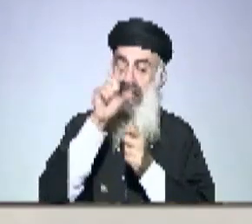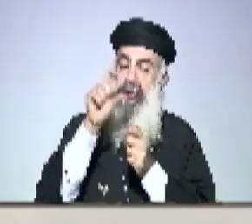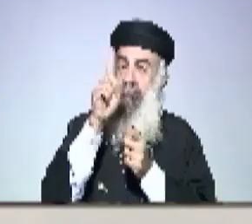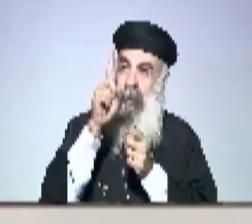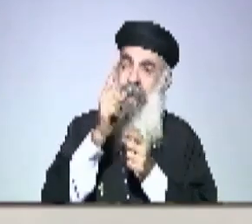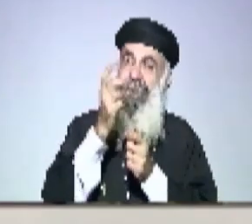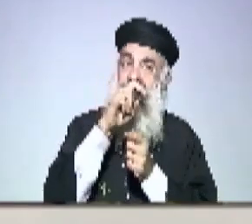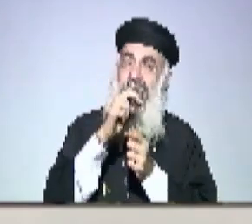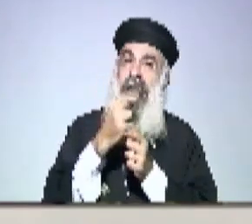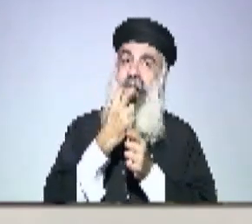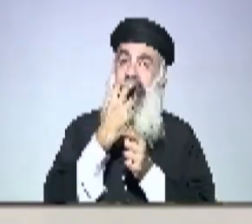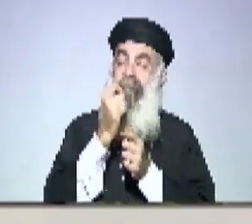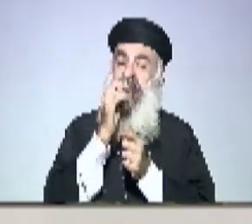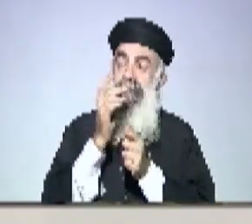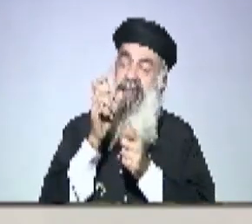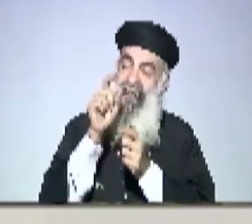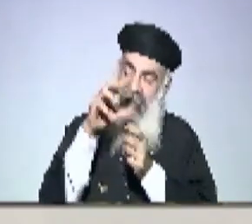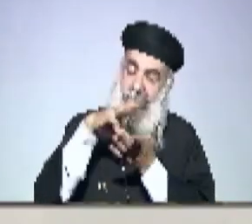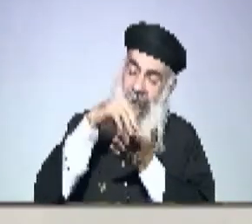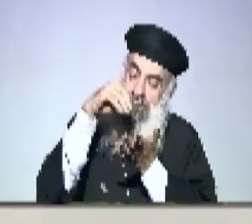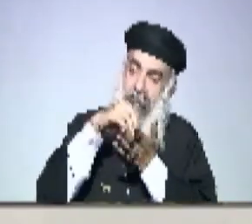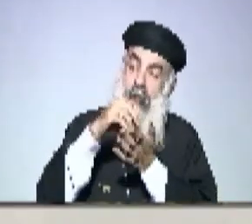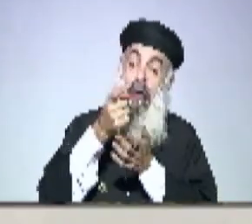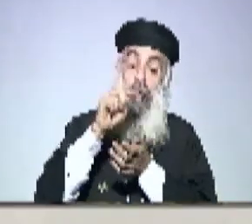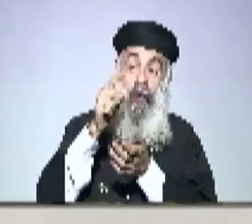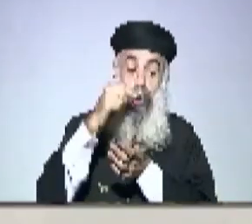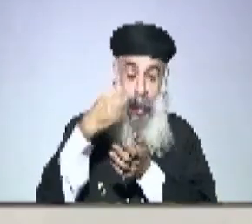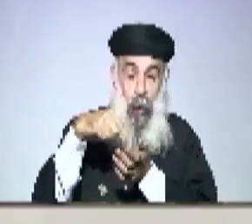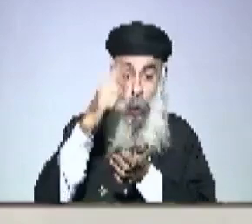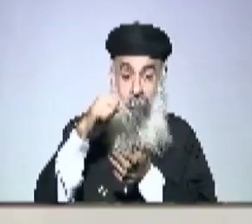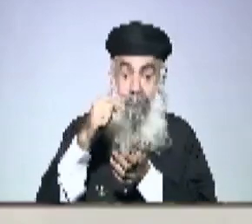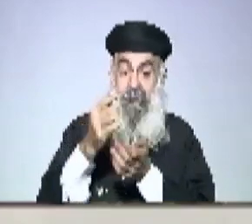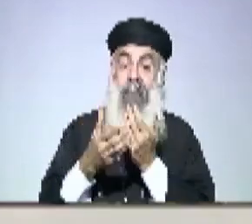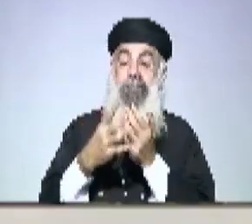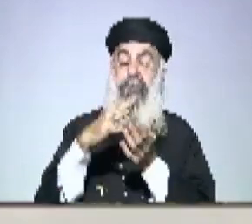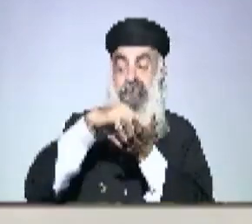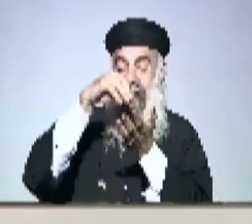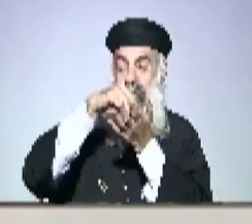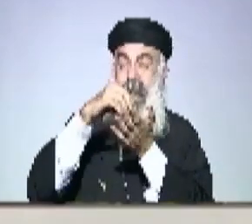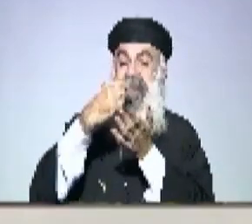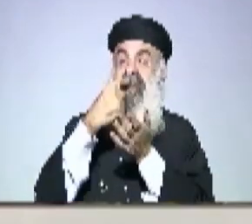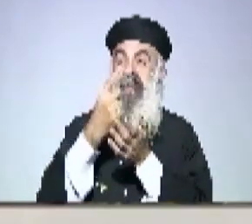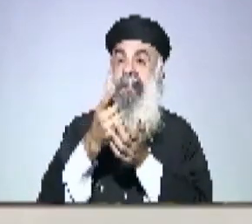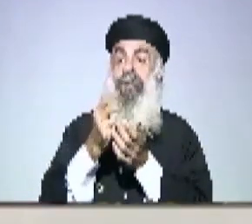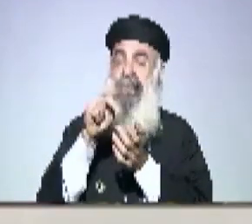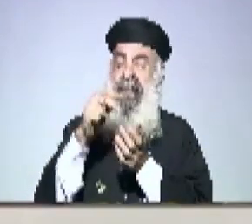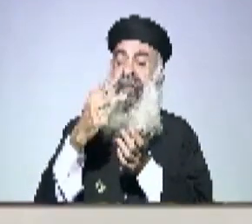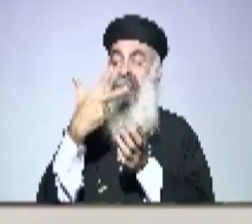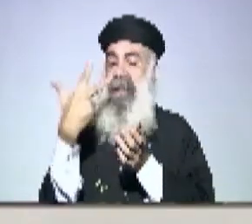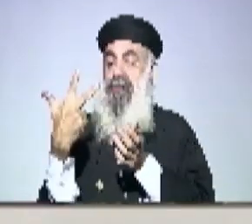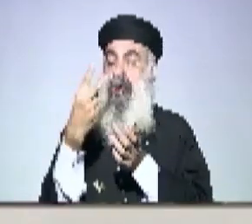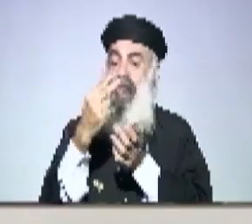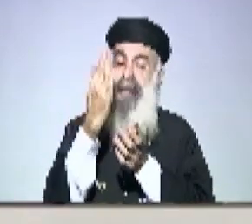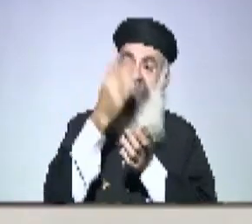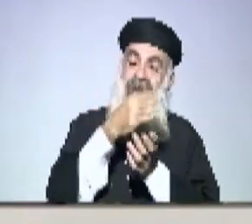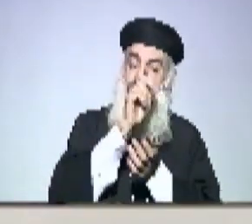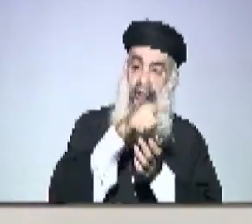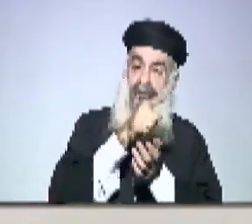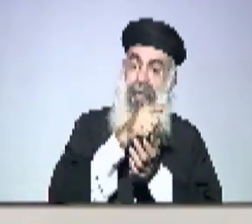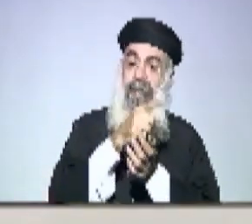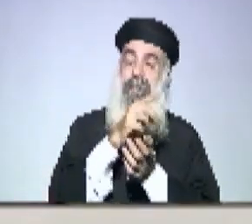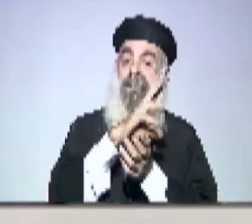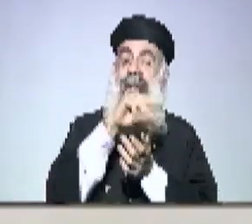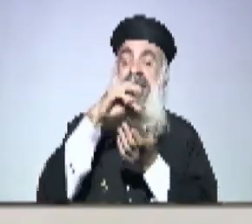بدايه لكن ما هو كل يوم بدايه سنه جديده يعني اذا كان النهارده 23 نوفمبر يبقى دي